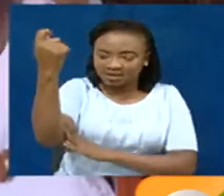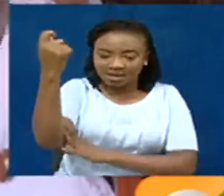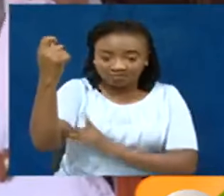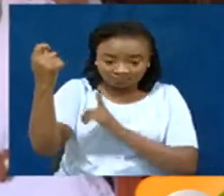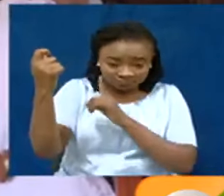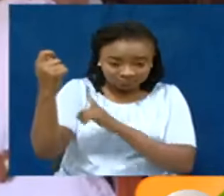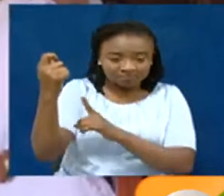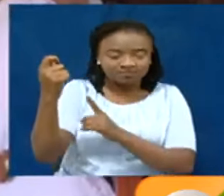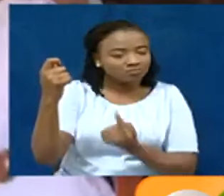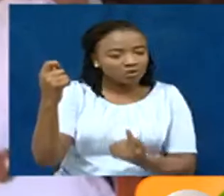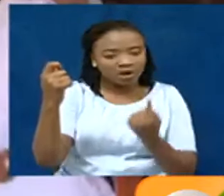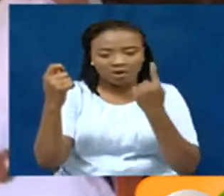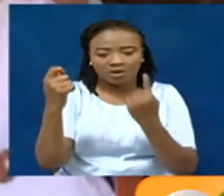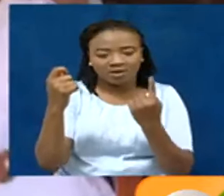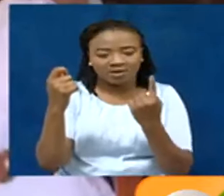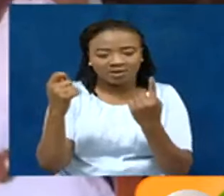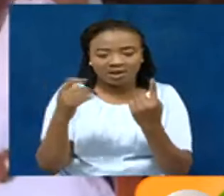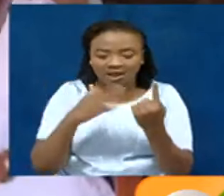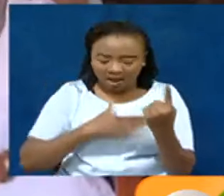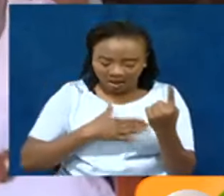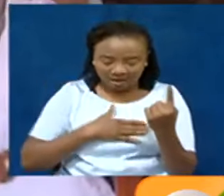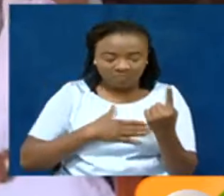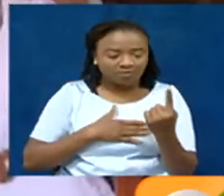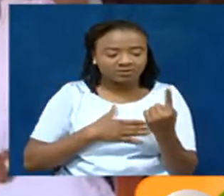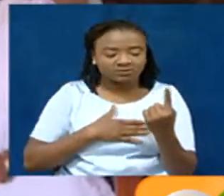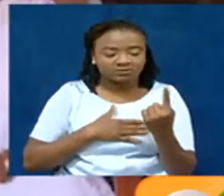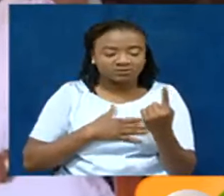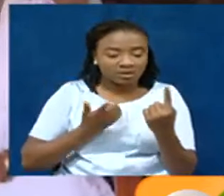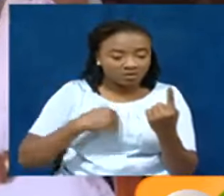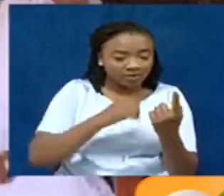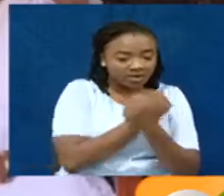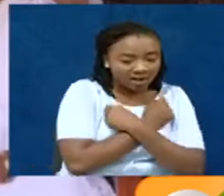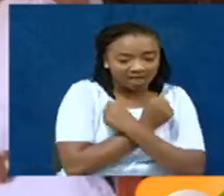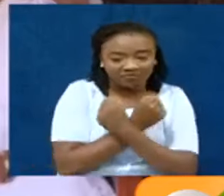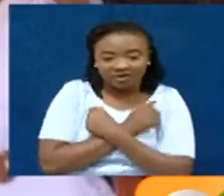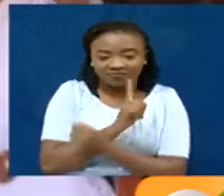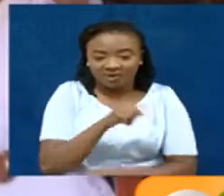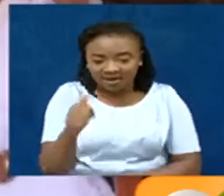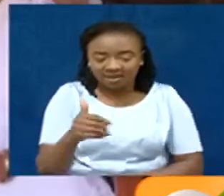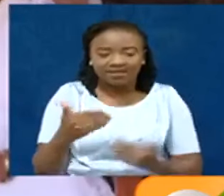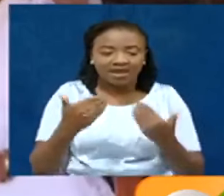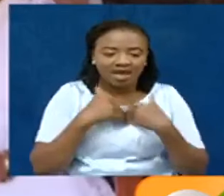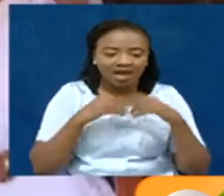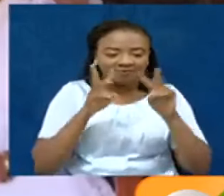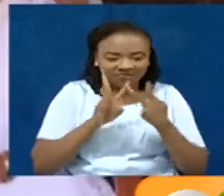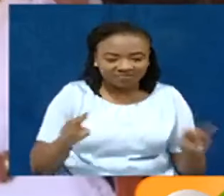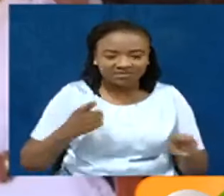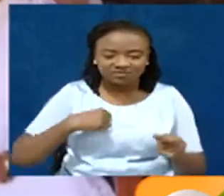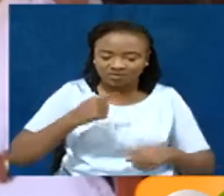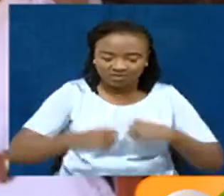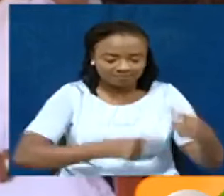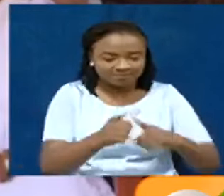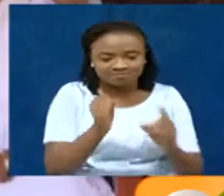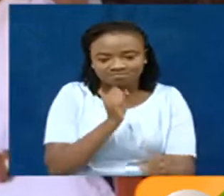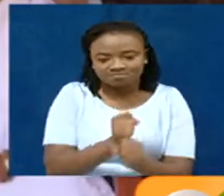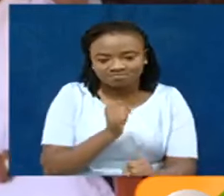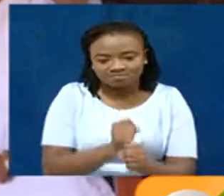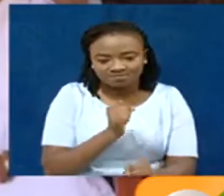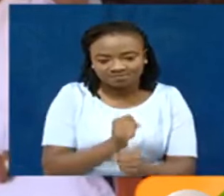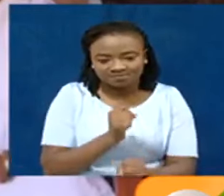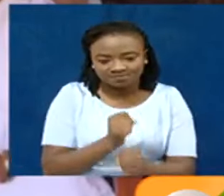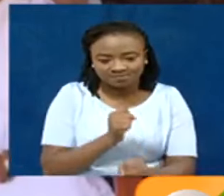yetu. Sisi tupendane, tukue na amani, tukiendelea kufanya kazi zetu.